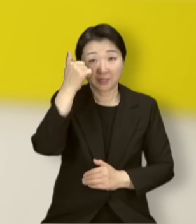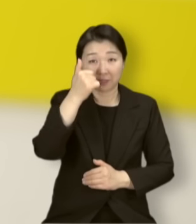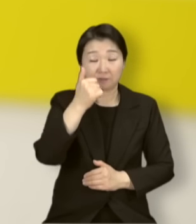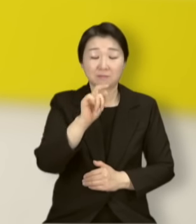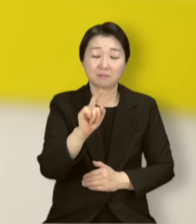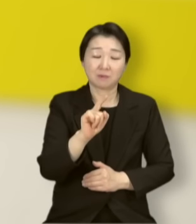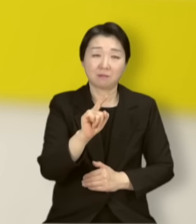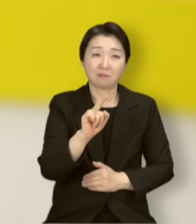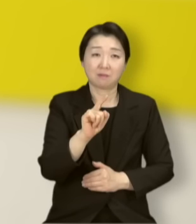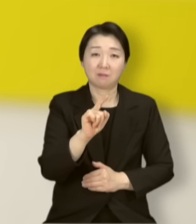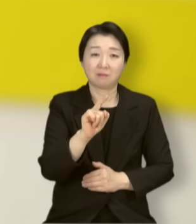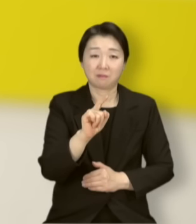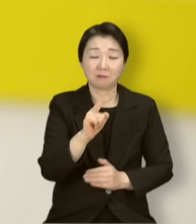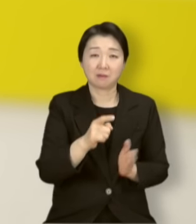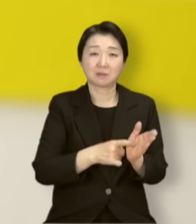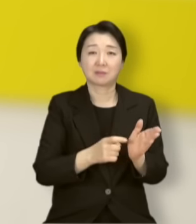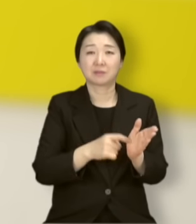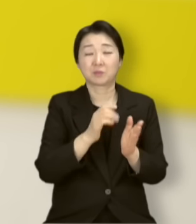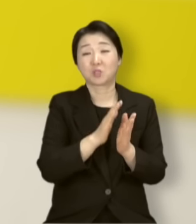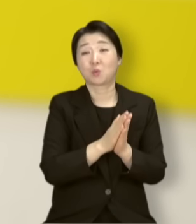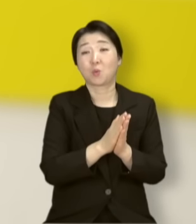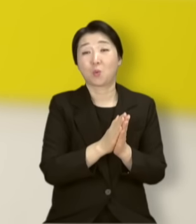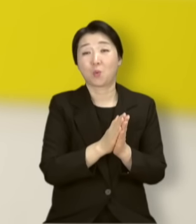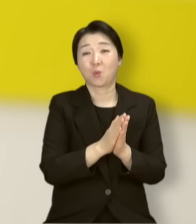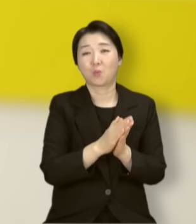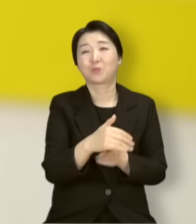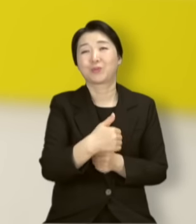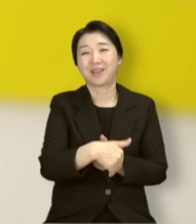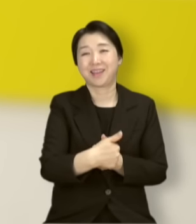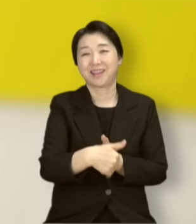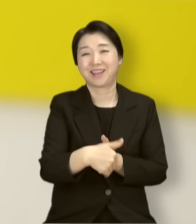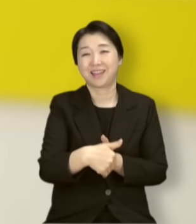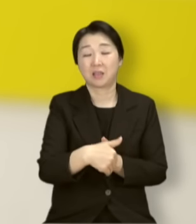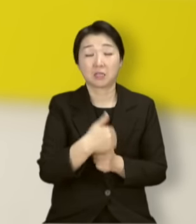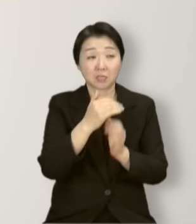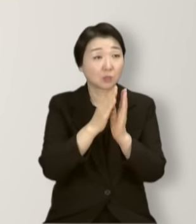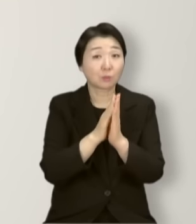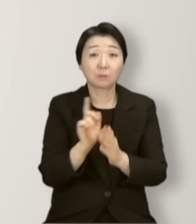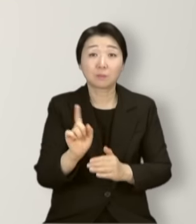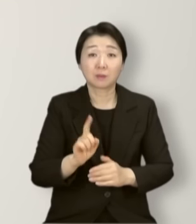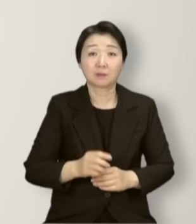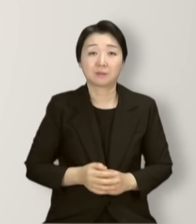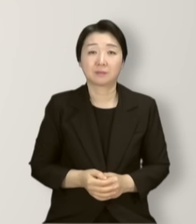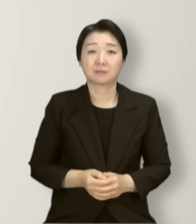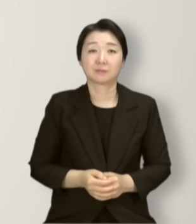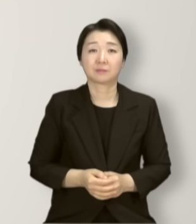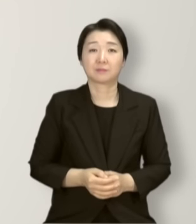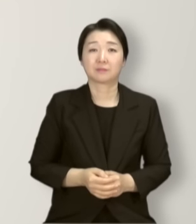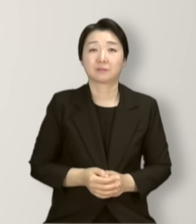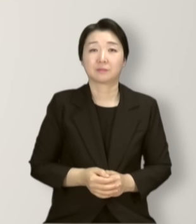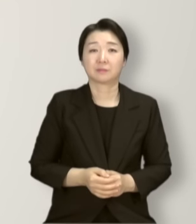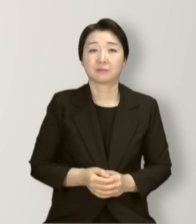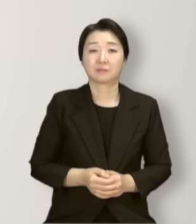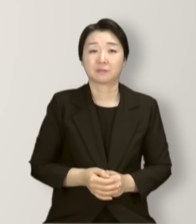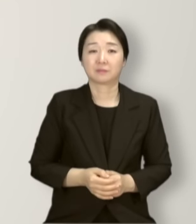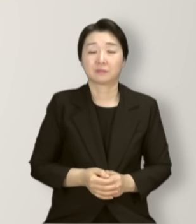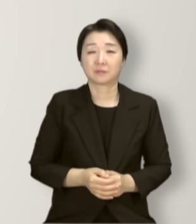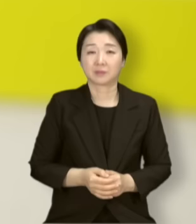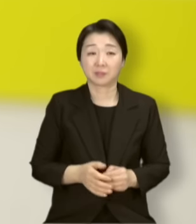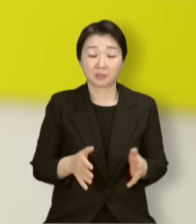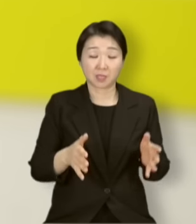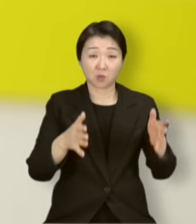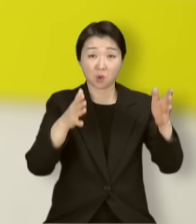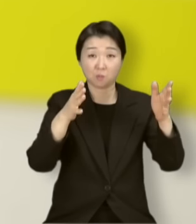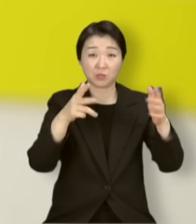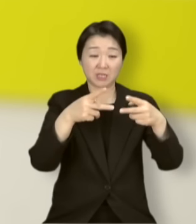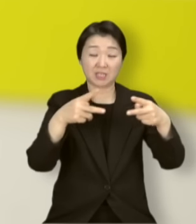이제 SOS 기도를 부탁을 하셨어요. 어떤 기도일까요? 그러니까 이제 그때